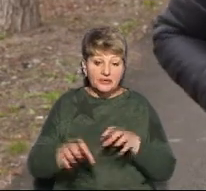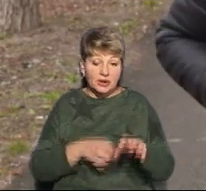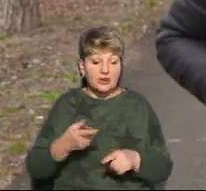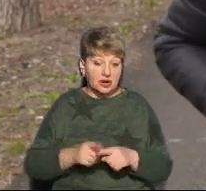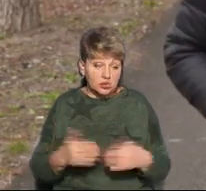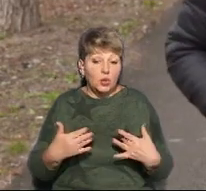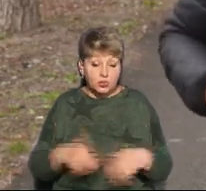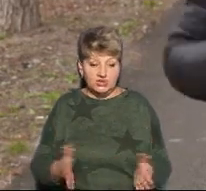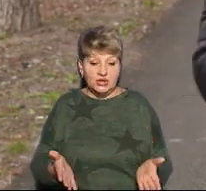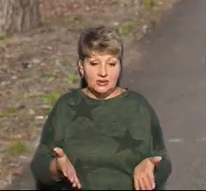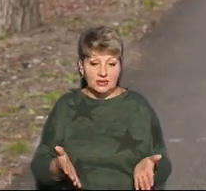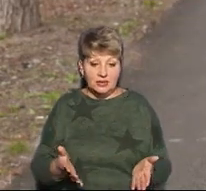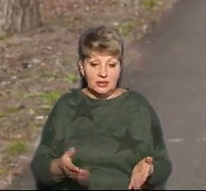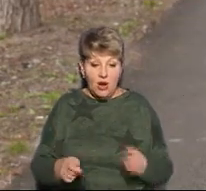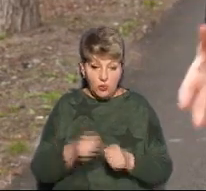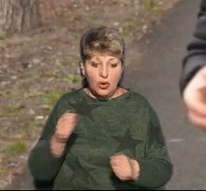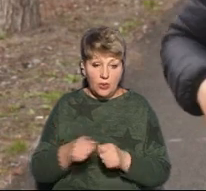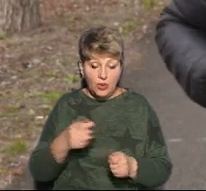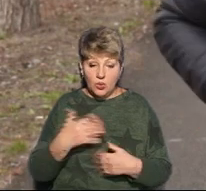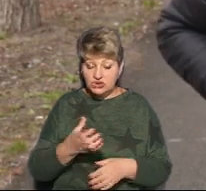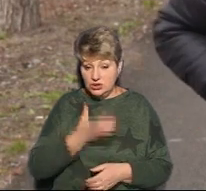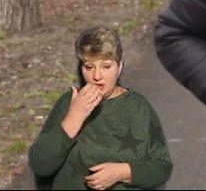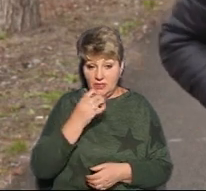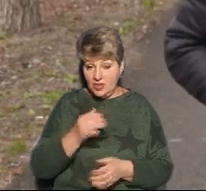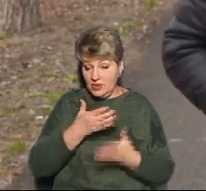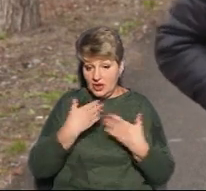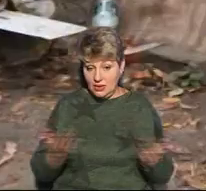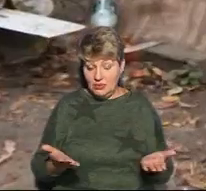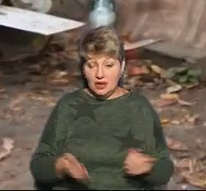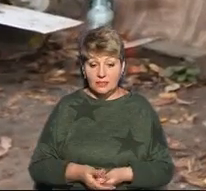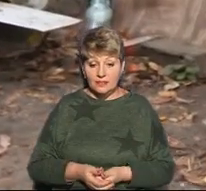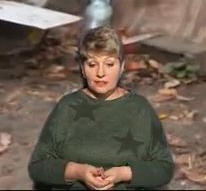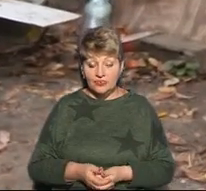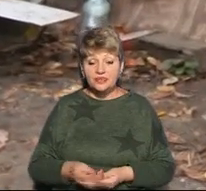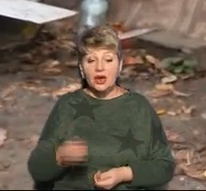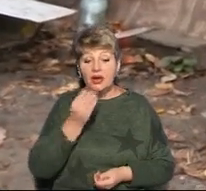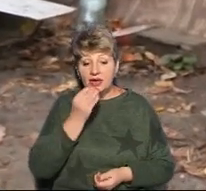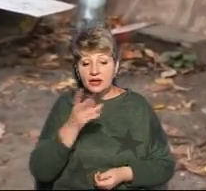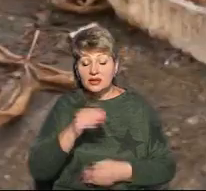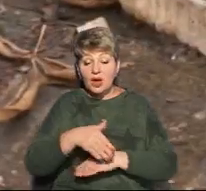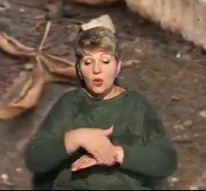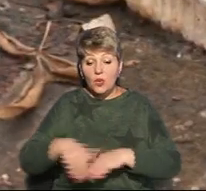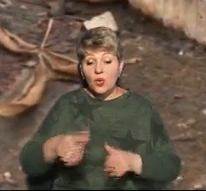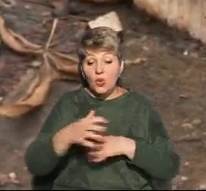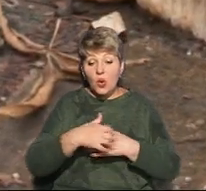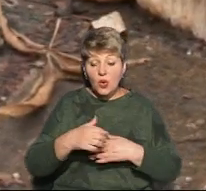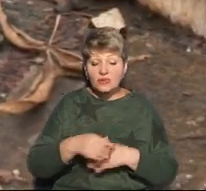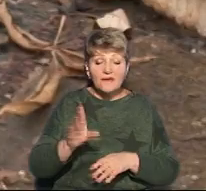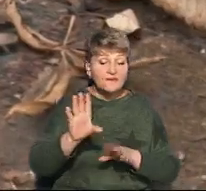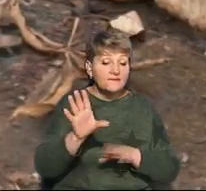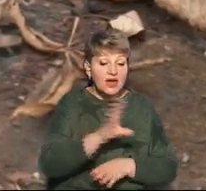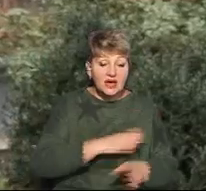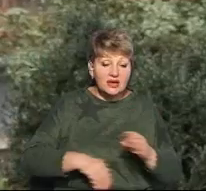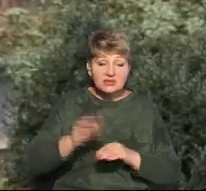вже. Вони ж не утеплені, можуть і розмерзнутися, і все. Їжа для вуличних котів всюди, навіть на